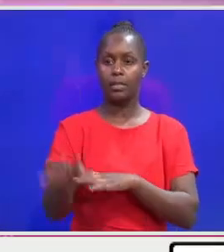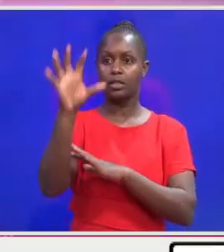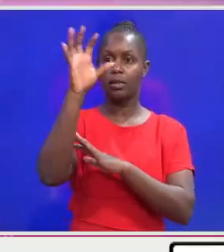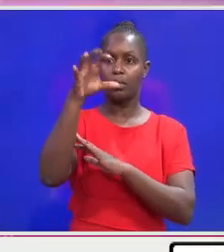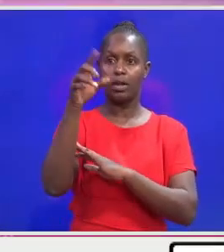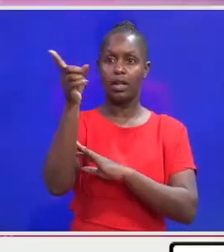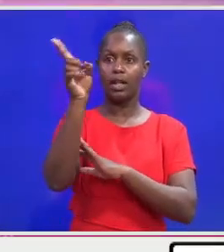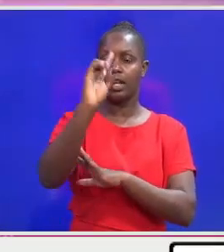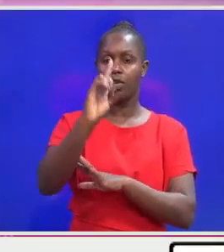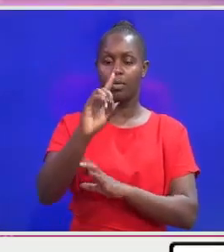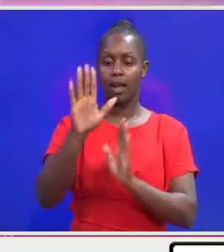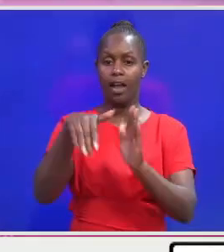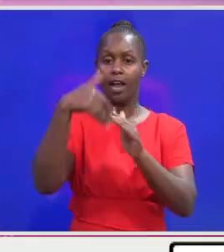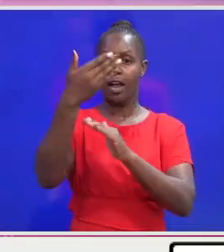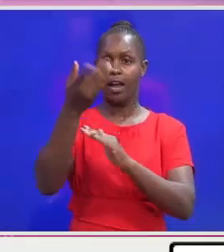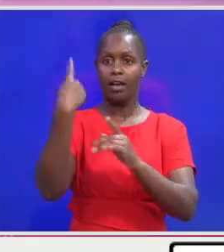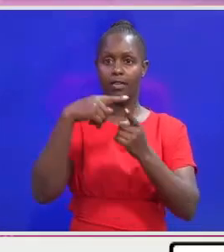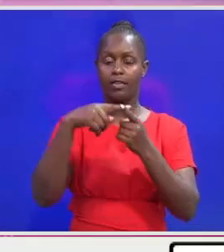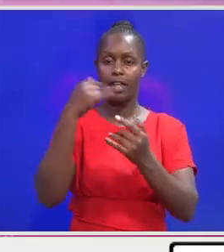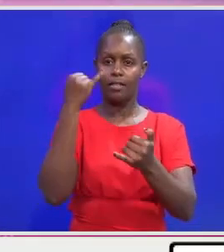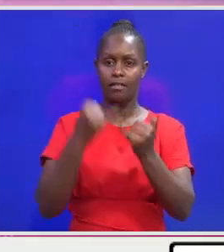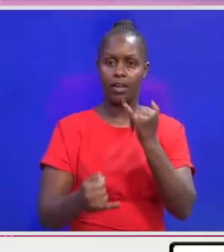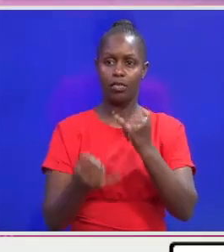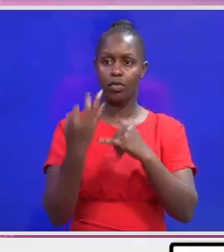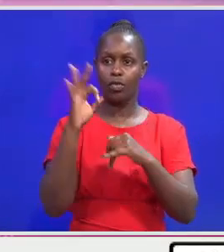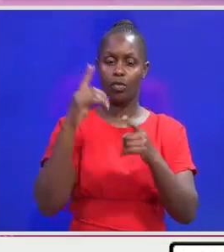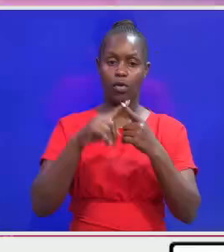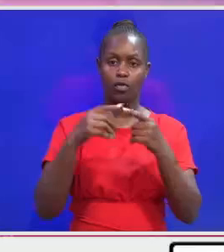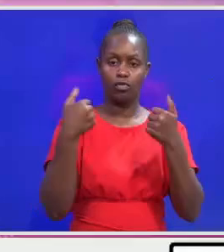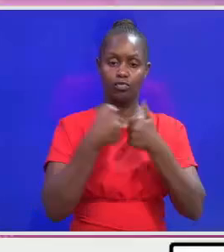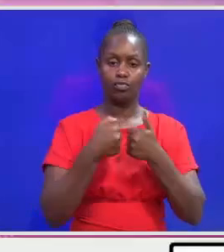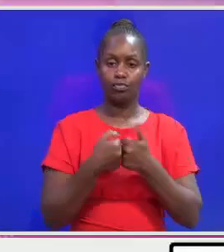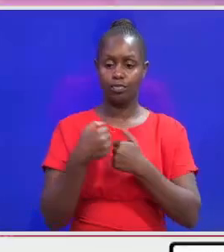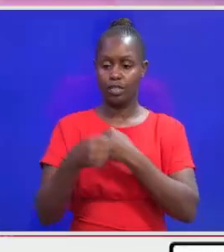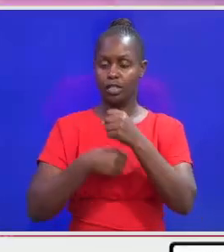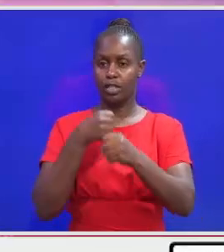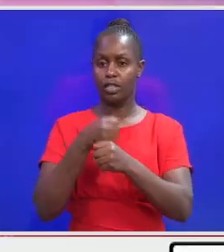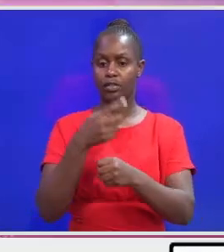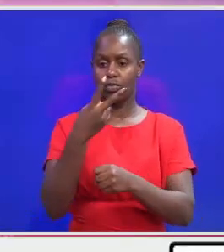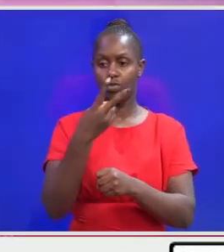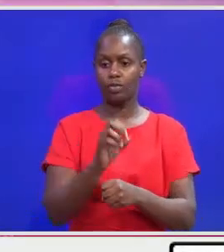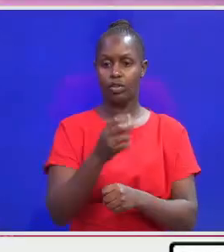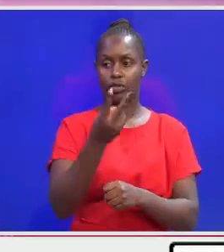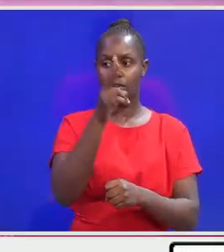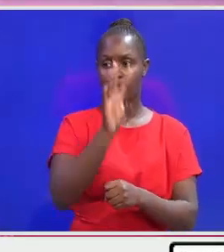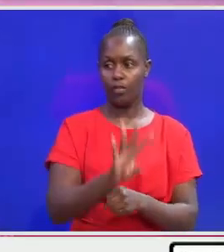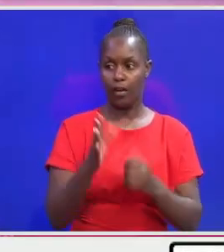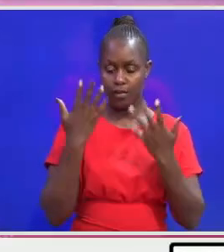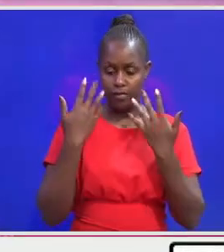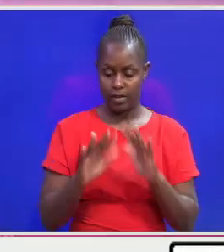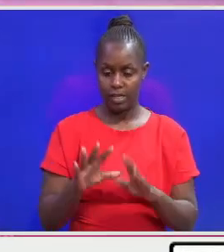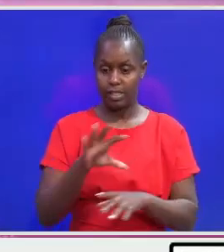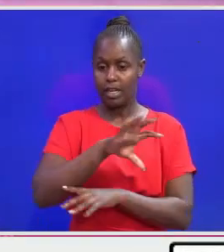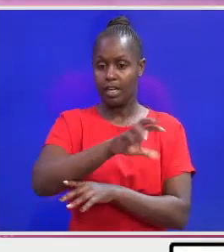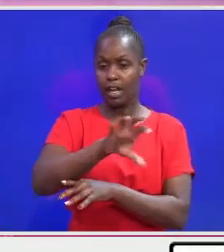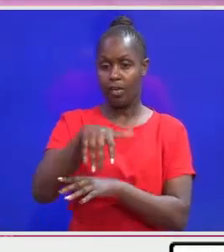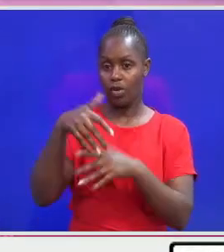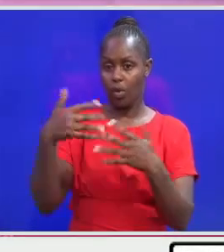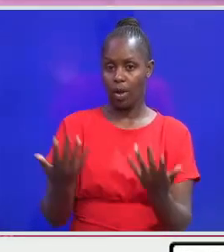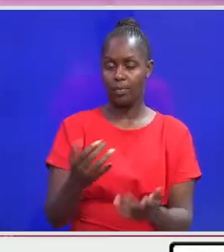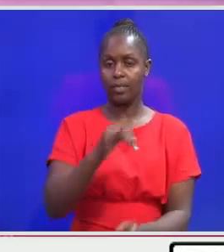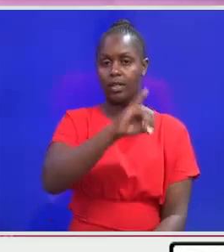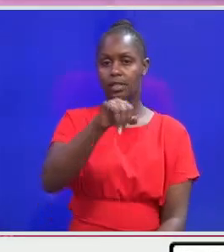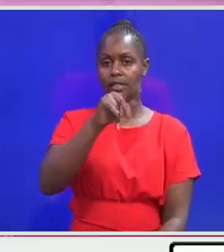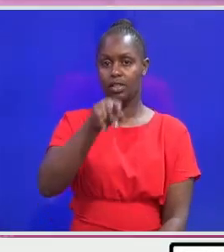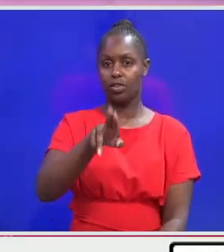ya Nairobi baada ya fainali ya msimu wa mwaka 2024 kukamilika katika uwanja wa